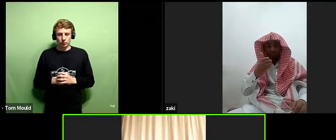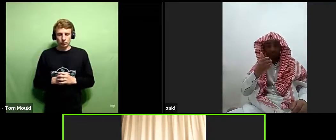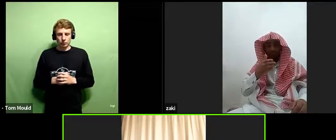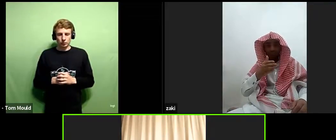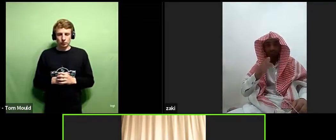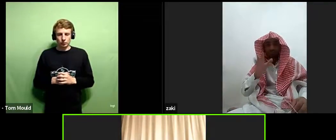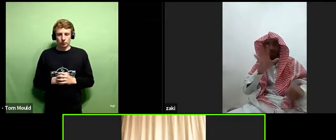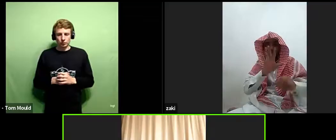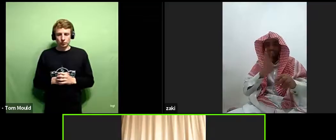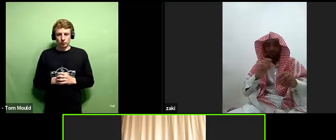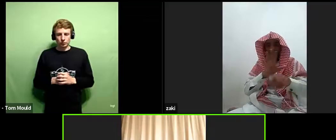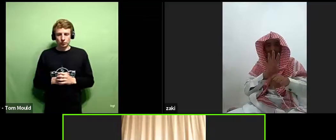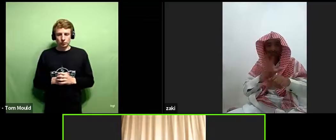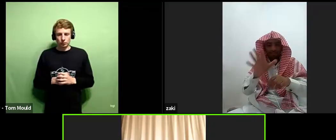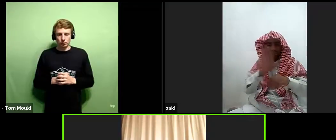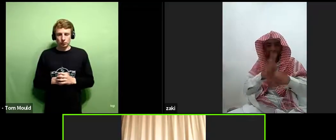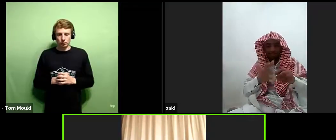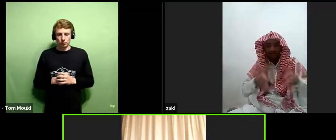بالدمى باللعب،